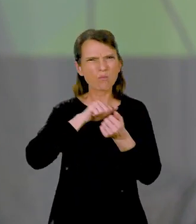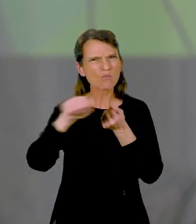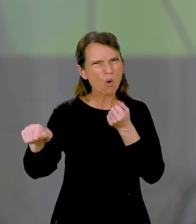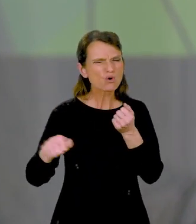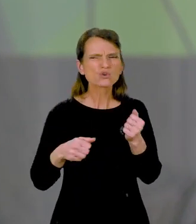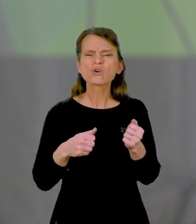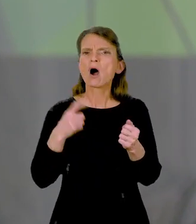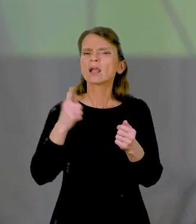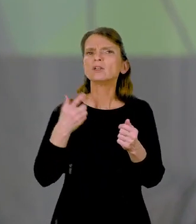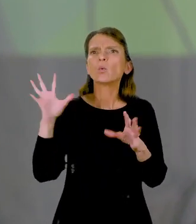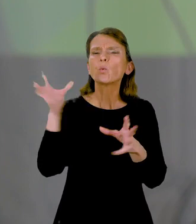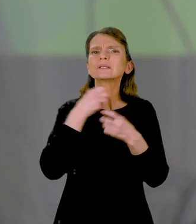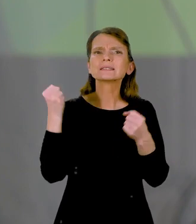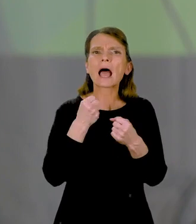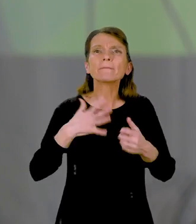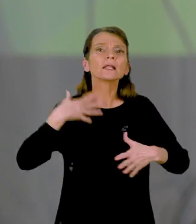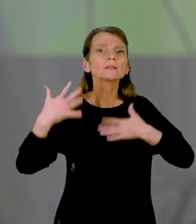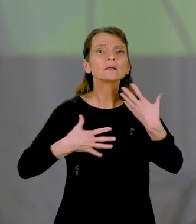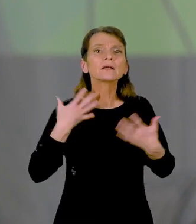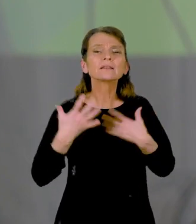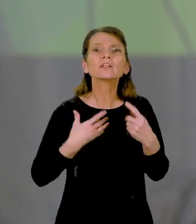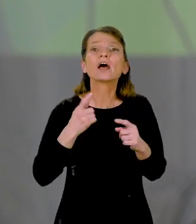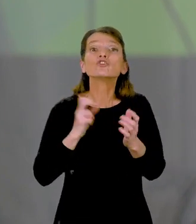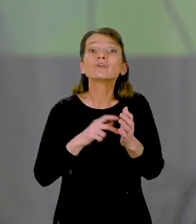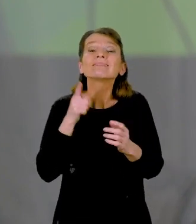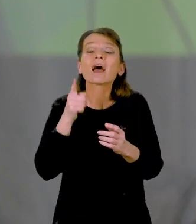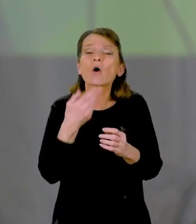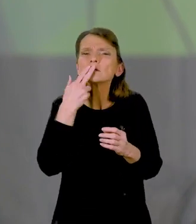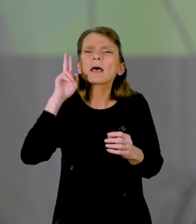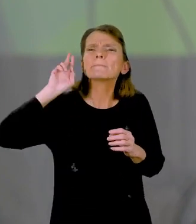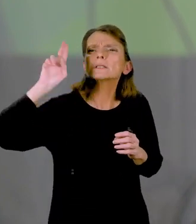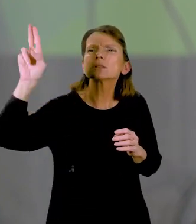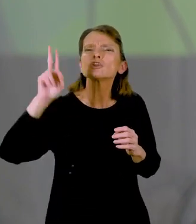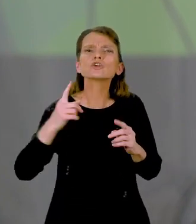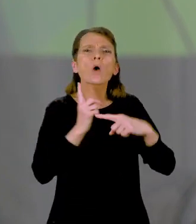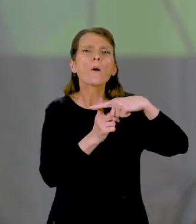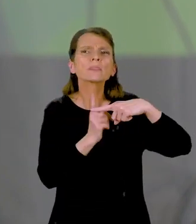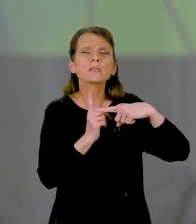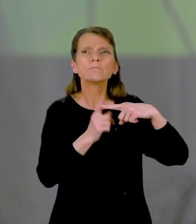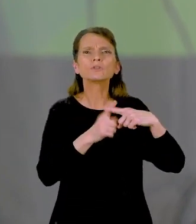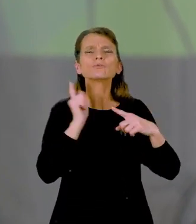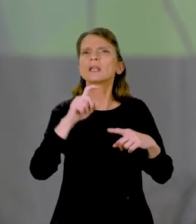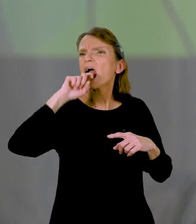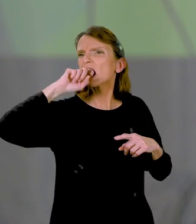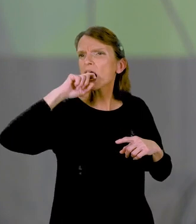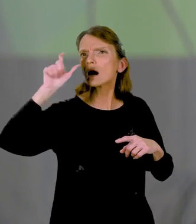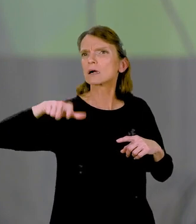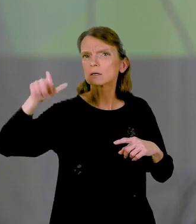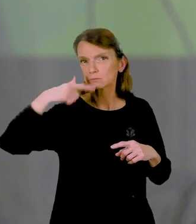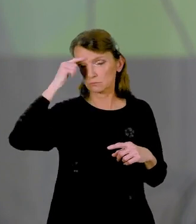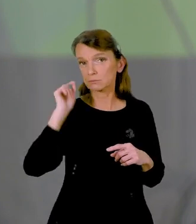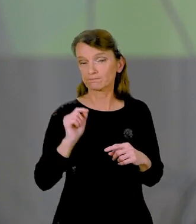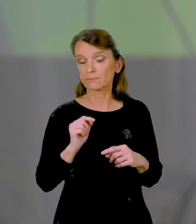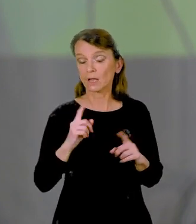vzame entuzijazem iz jader še tako zapriseženemu optimistu in zagnanemu posamezniku. A